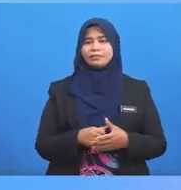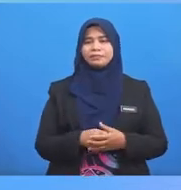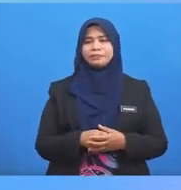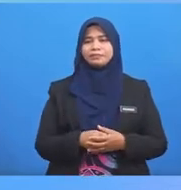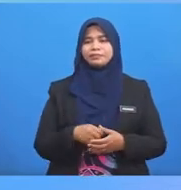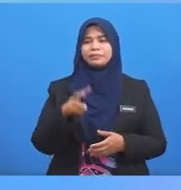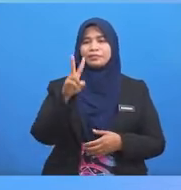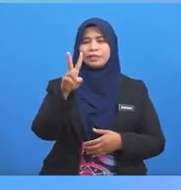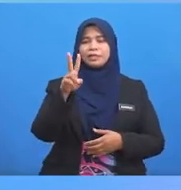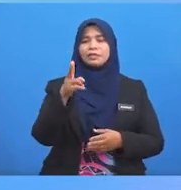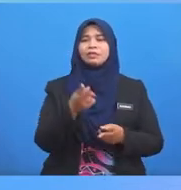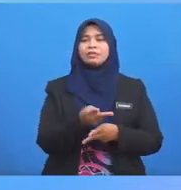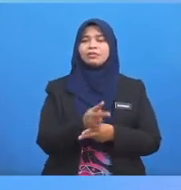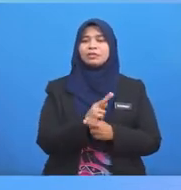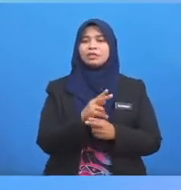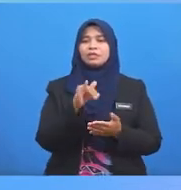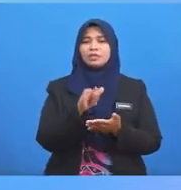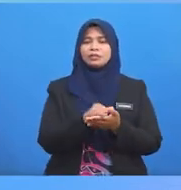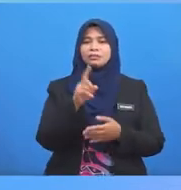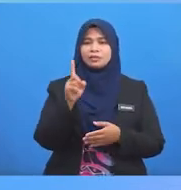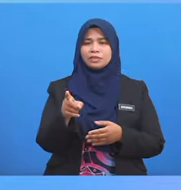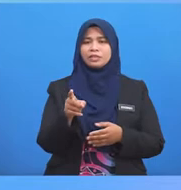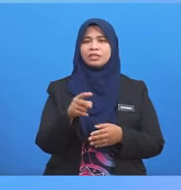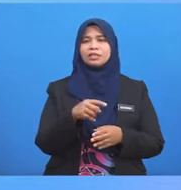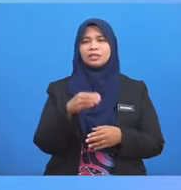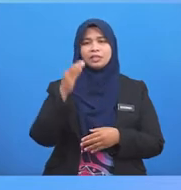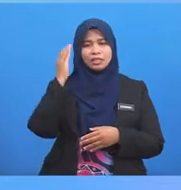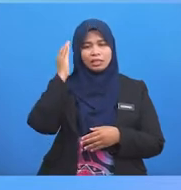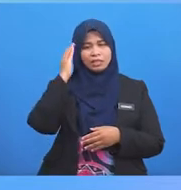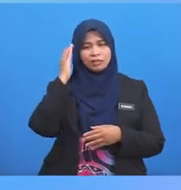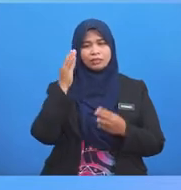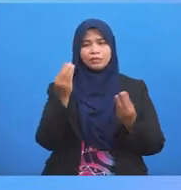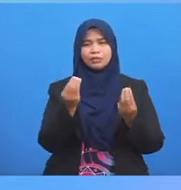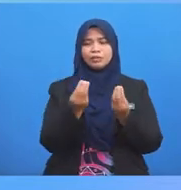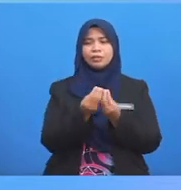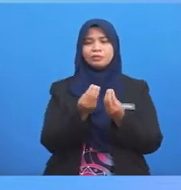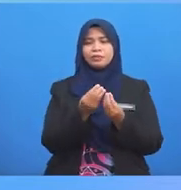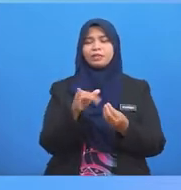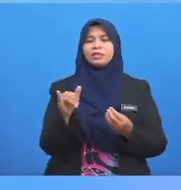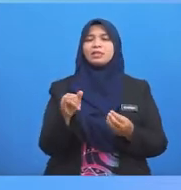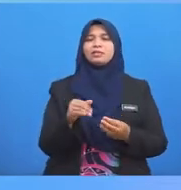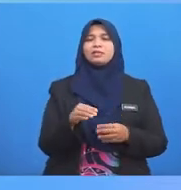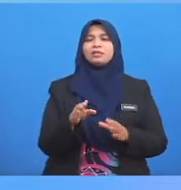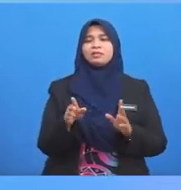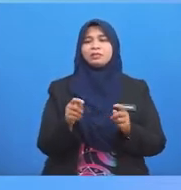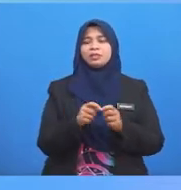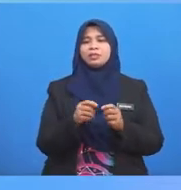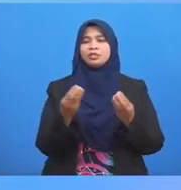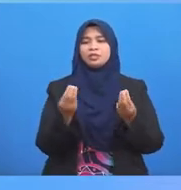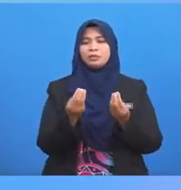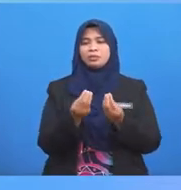Kedua, hutang tersebut mestilah diketahui jumlahnya, seperti hutang